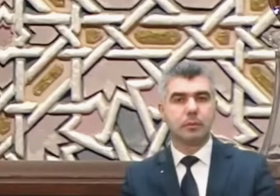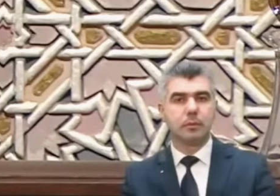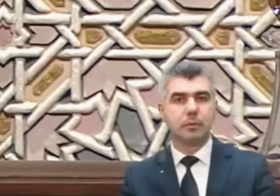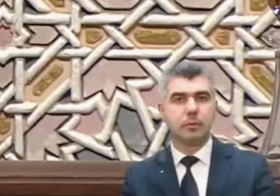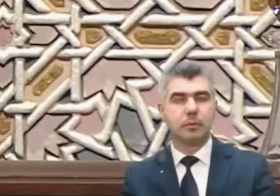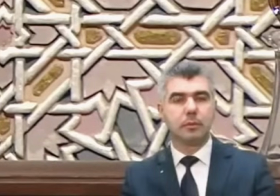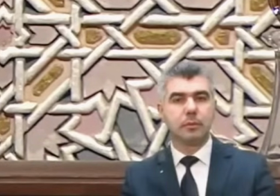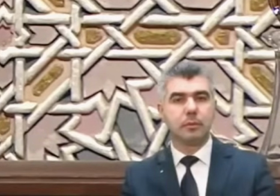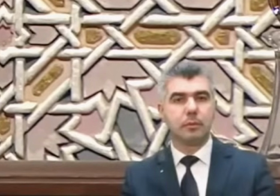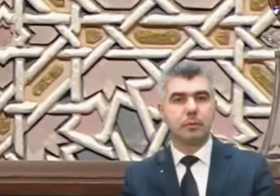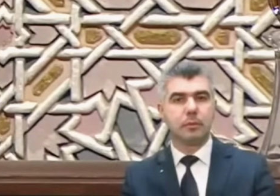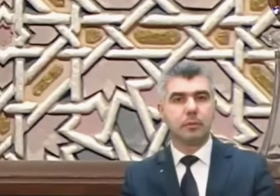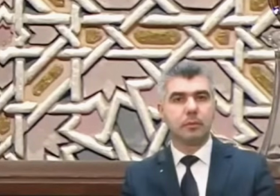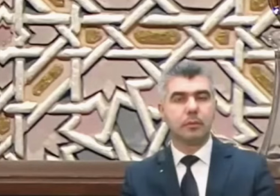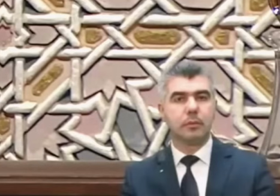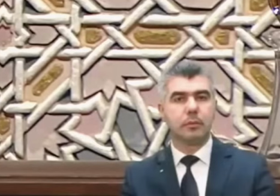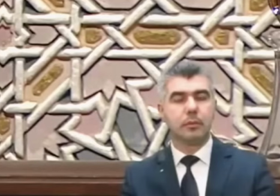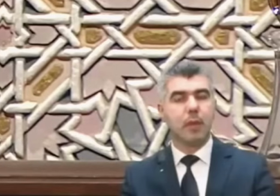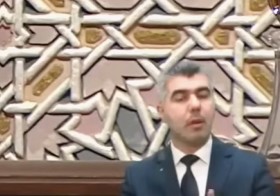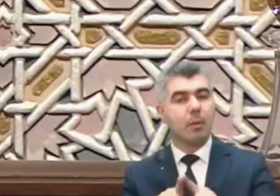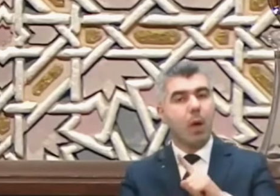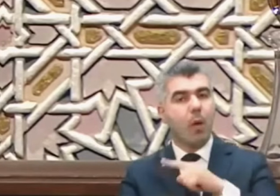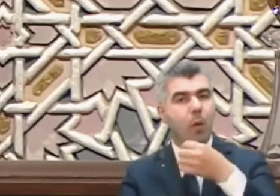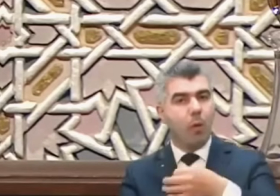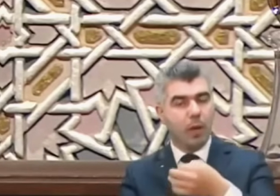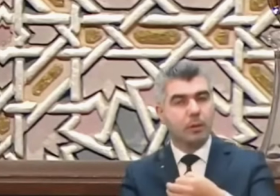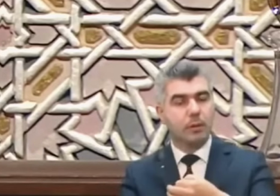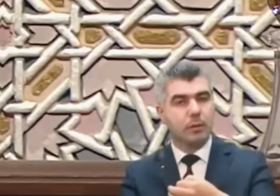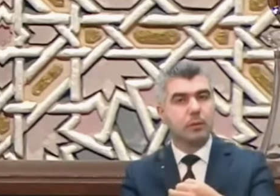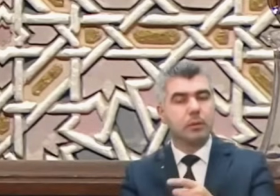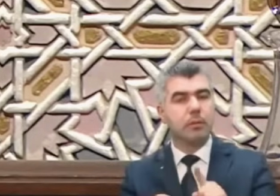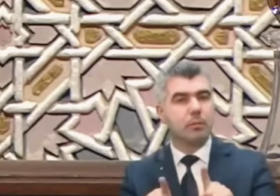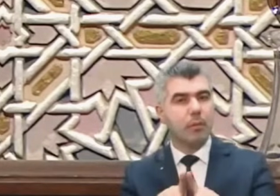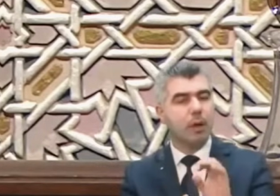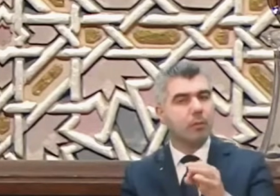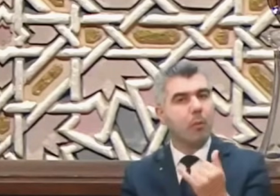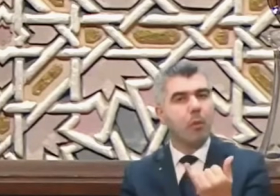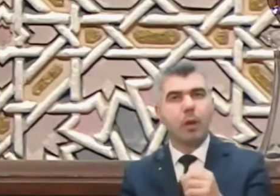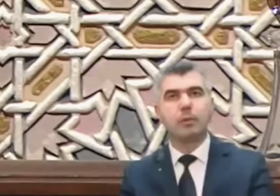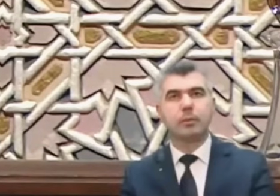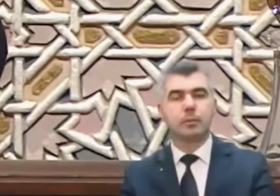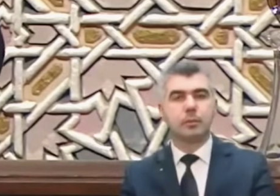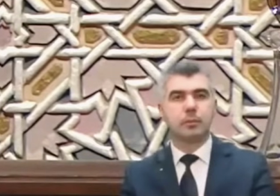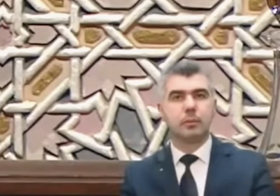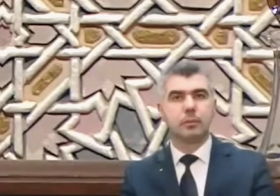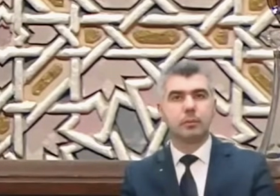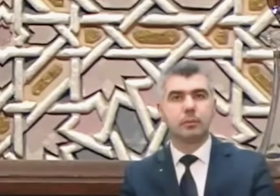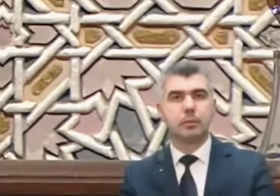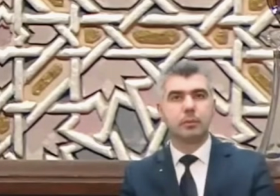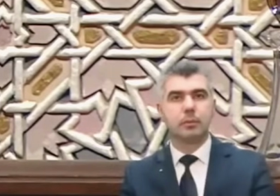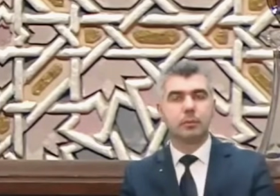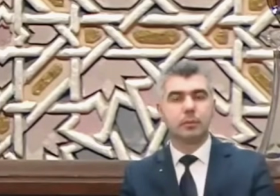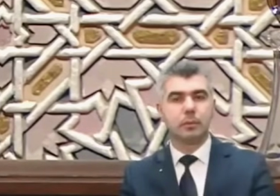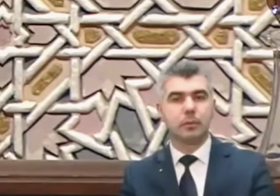مده وانت كتكلم. عطيتك كنت معاك كريم جدا، وانا نبغيكم تشرح. انا كنت